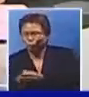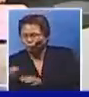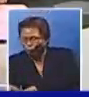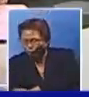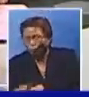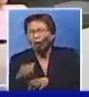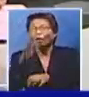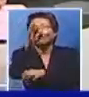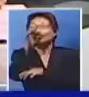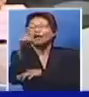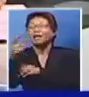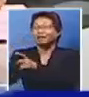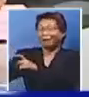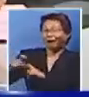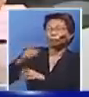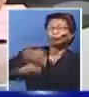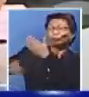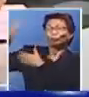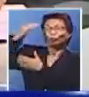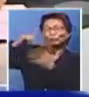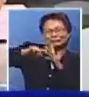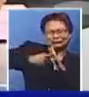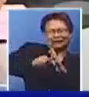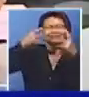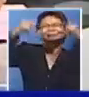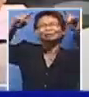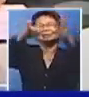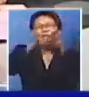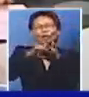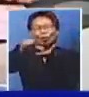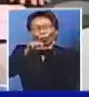Felda dahulu titik permulaan kejayaan hari ini. Dan apa yang